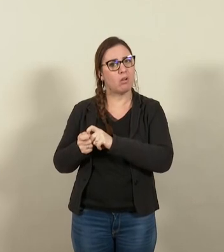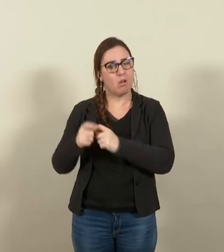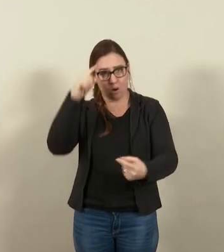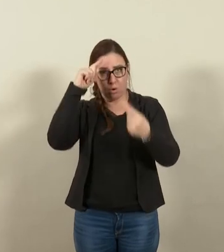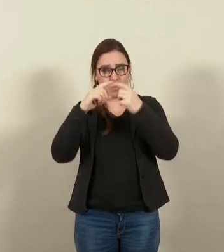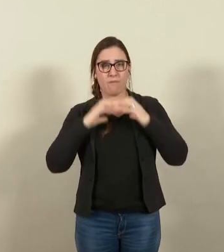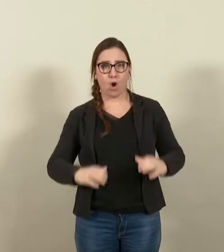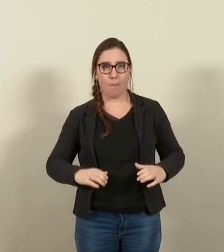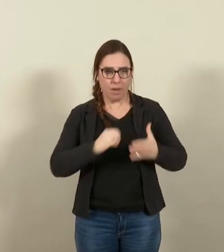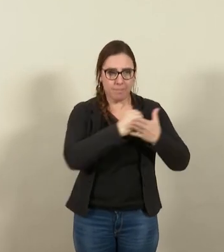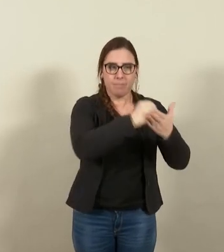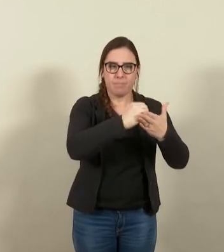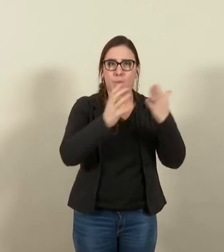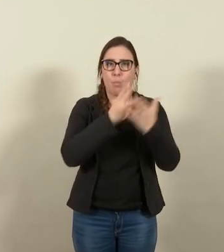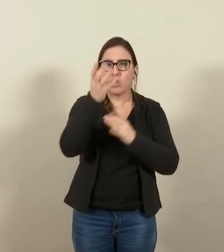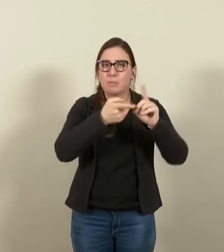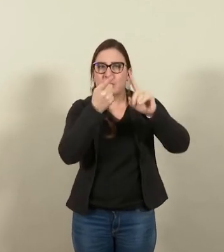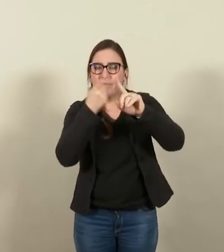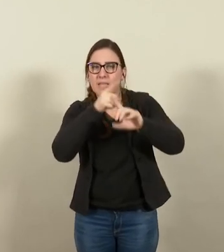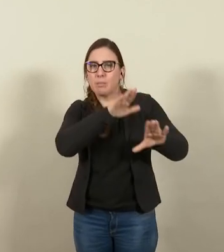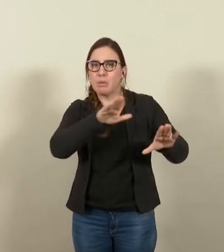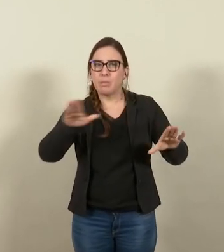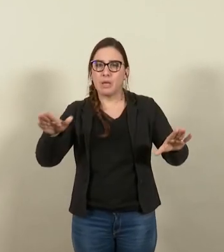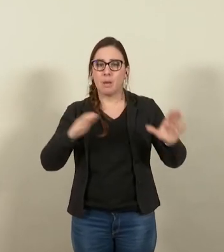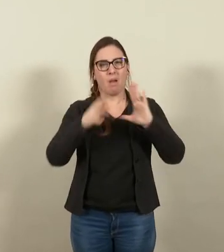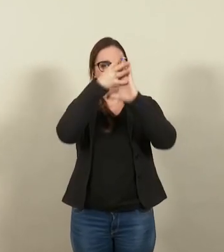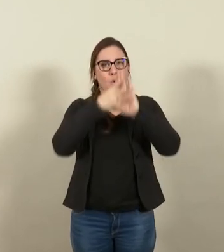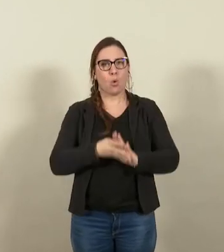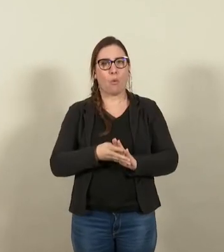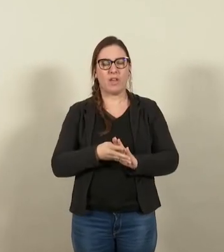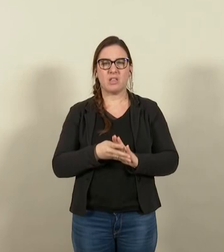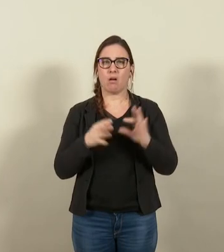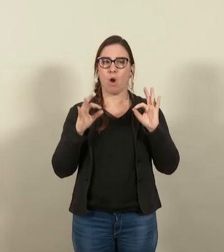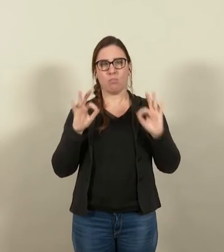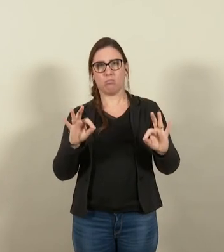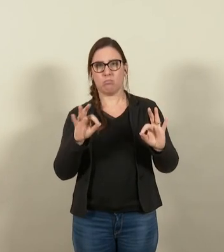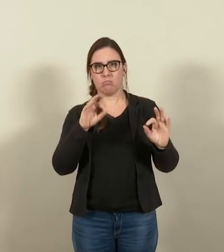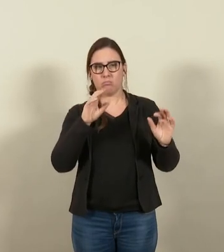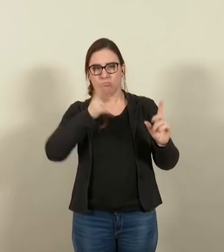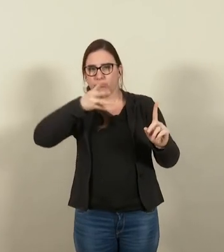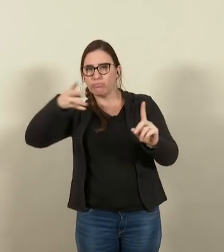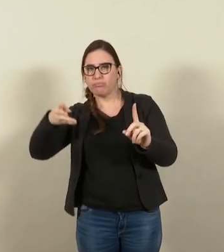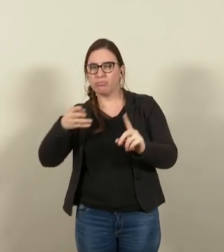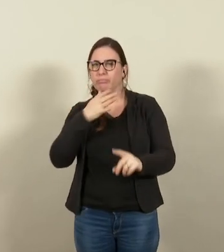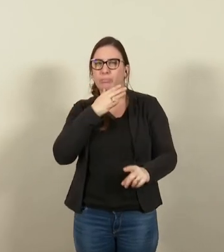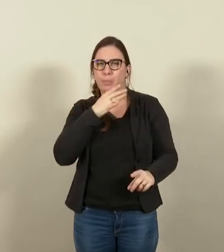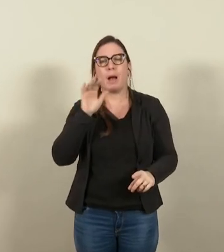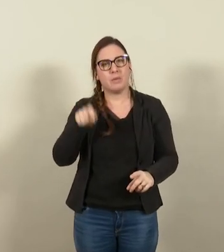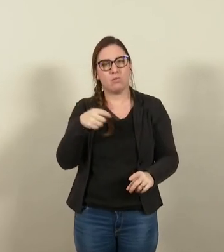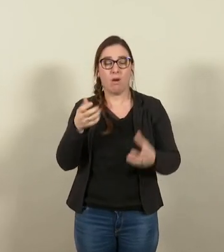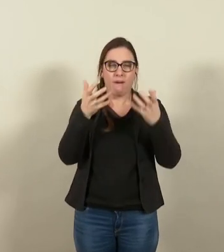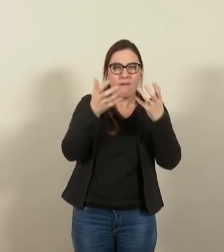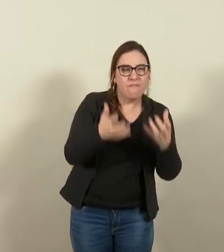les clubs dans des projets spécifiques tout ne se met pas en critère objectivable nous en sommes d'accord et cela permettrait de prendre en compte les